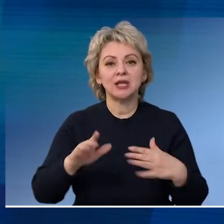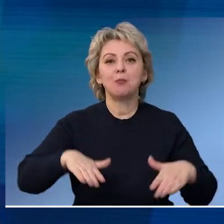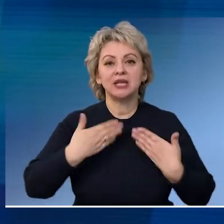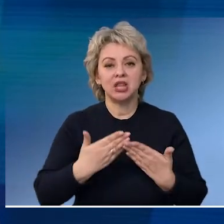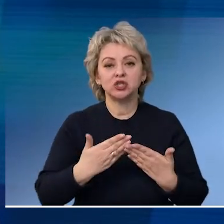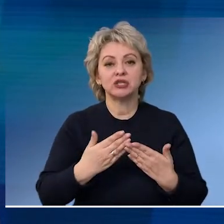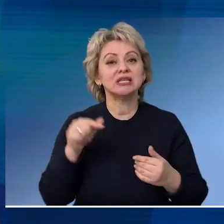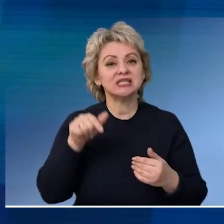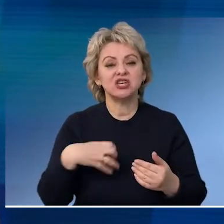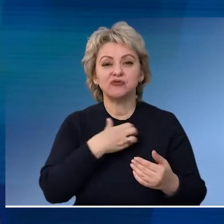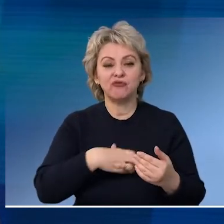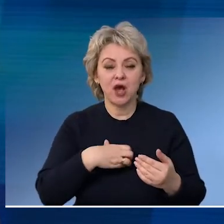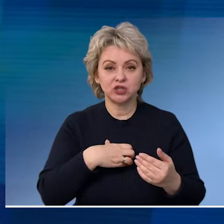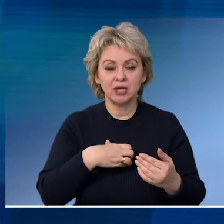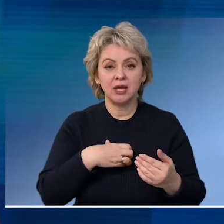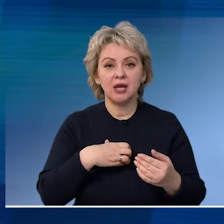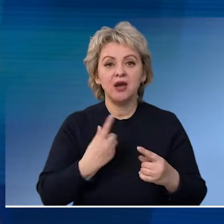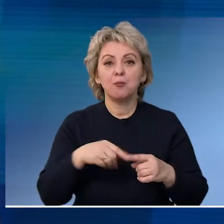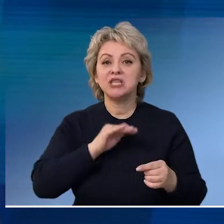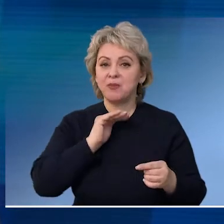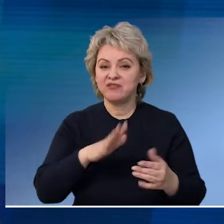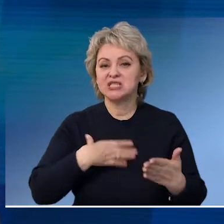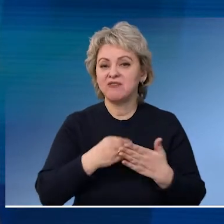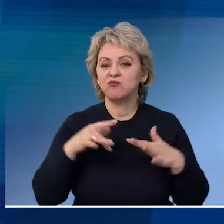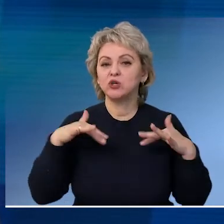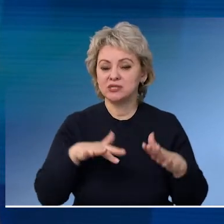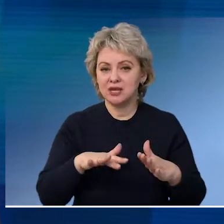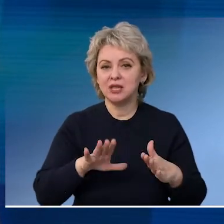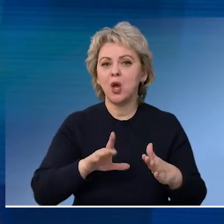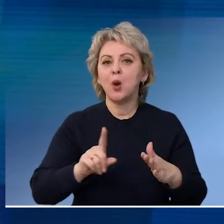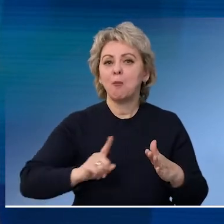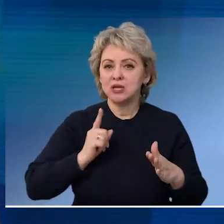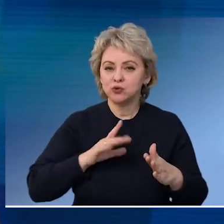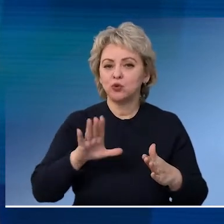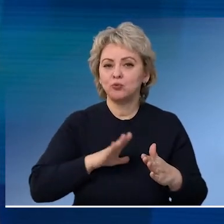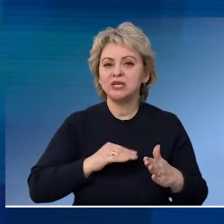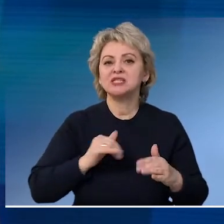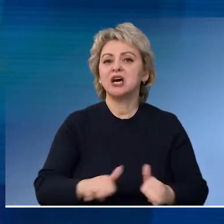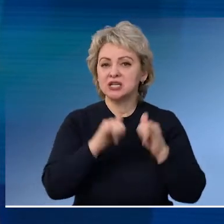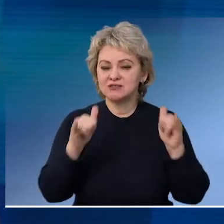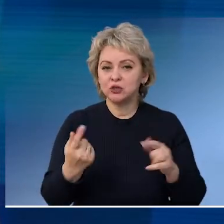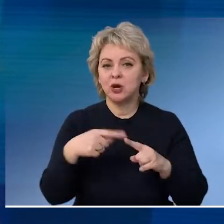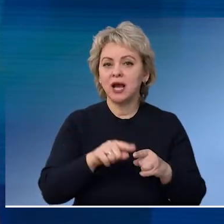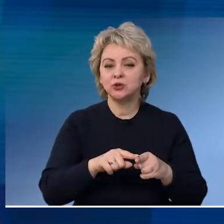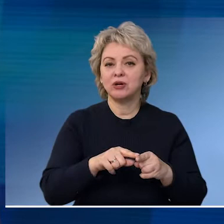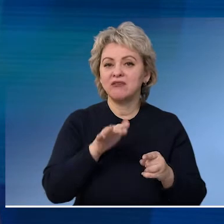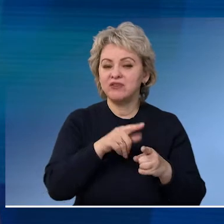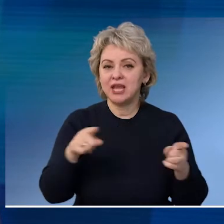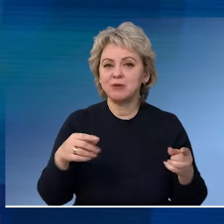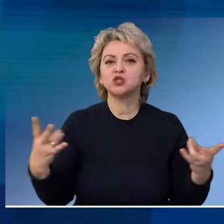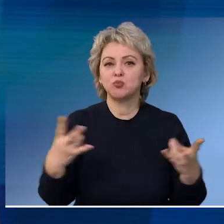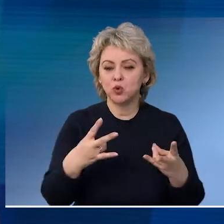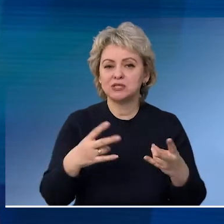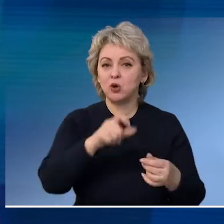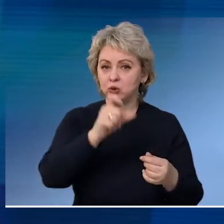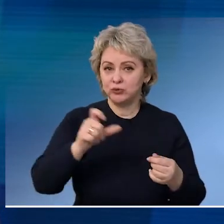иногда предложение. Вот здесь очень важно быть профессионалами своего дела, идти быстрее, чем само время, которое продиктовано